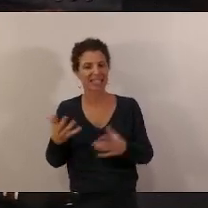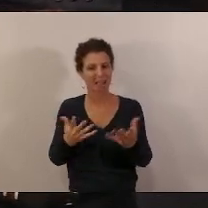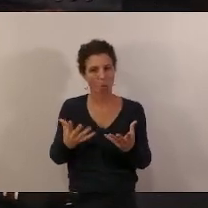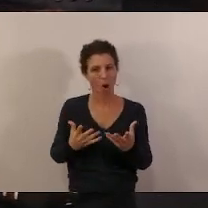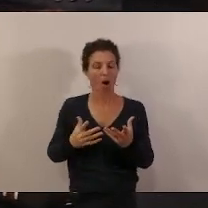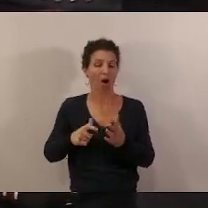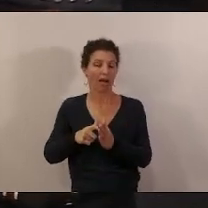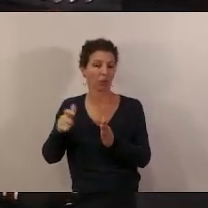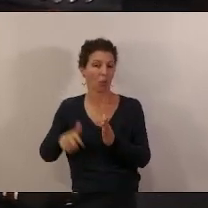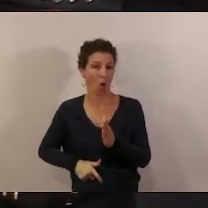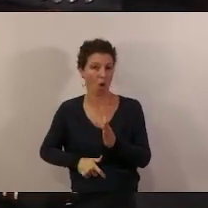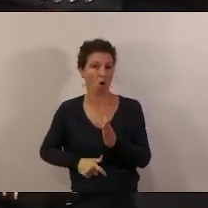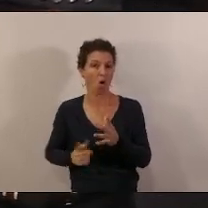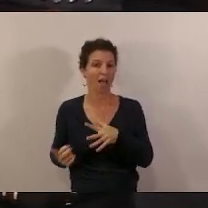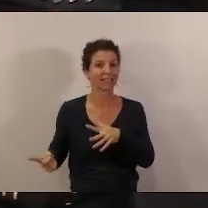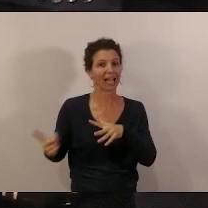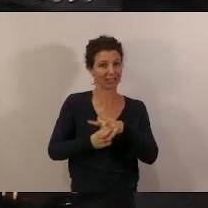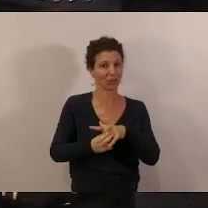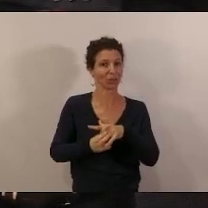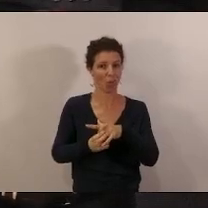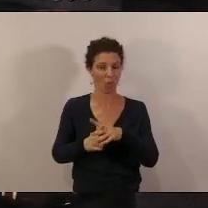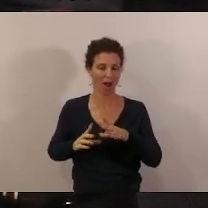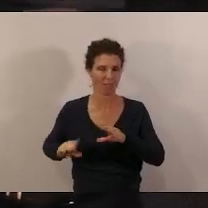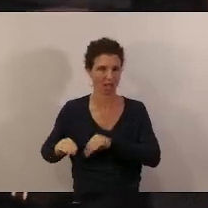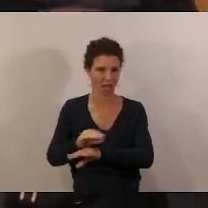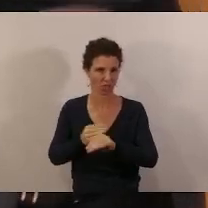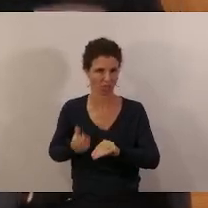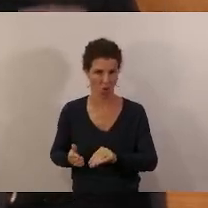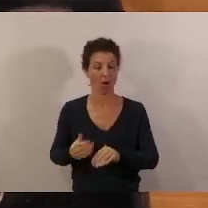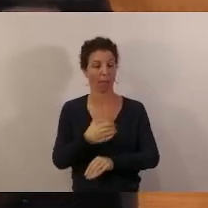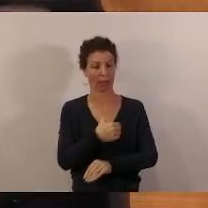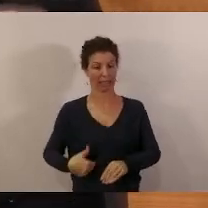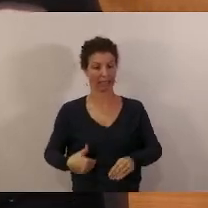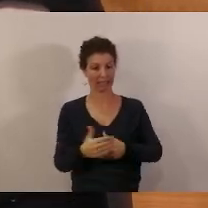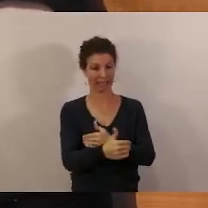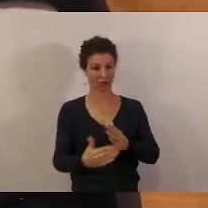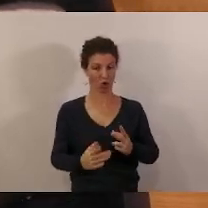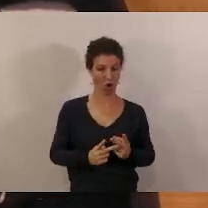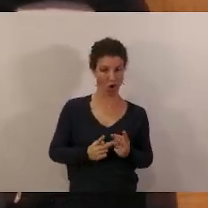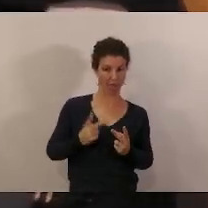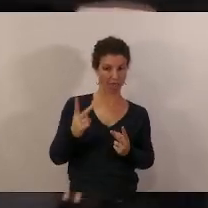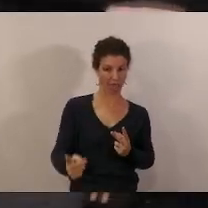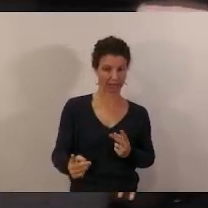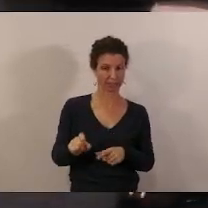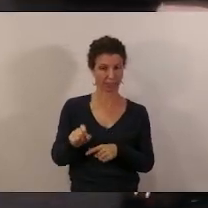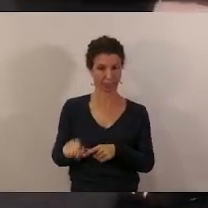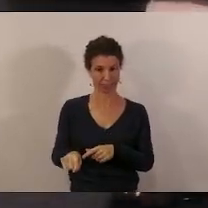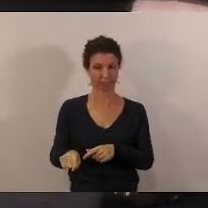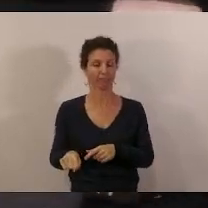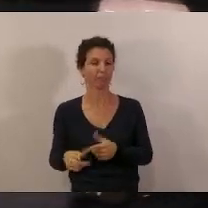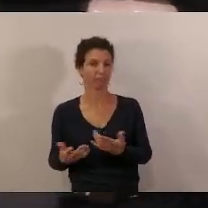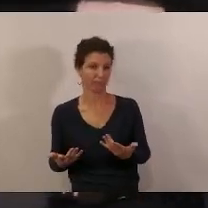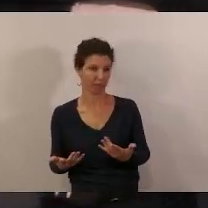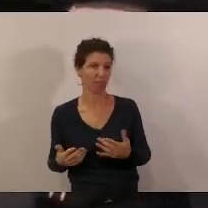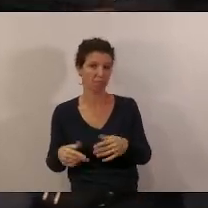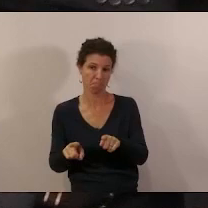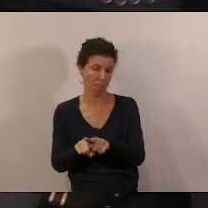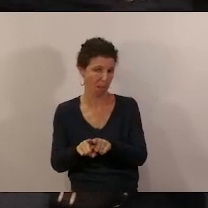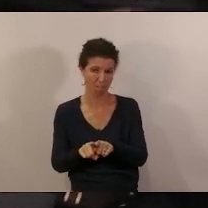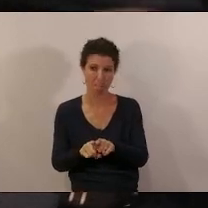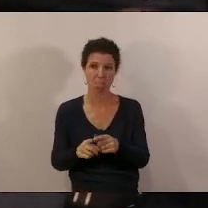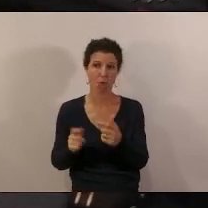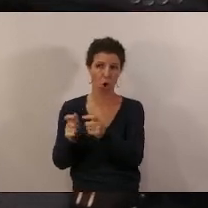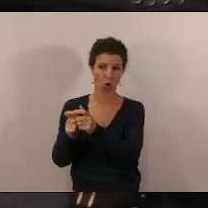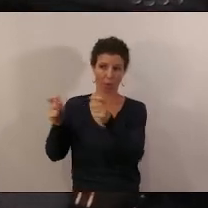va être donc en face de la mairie de secteur, et là qui va être concerné aussi une